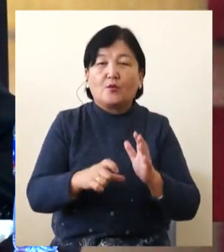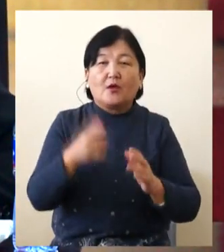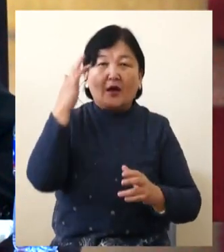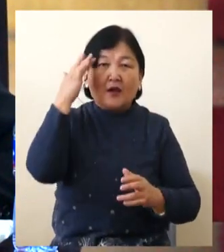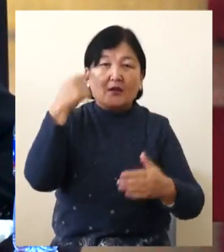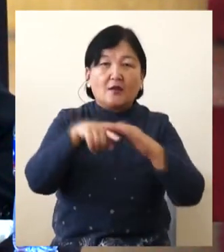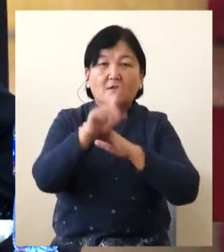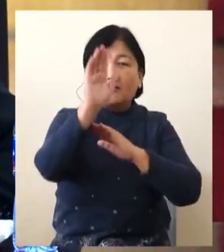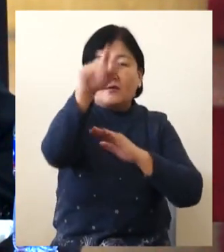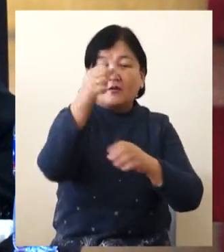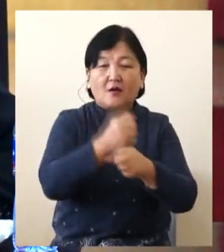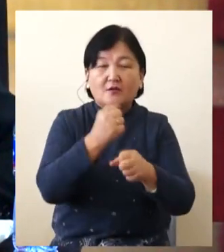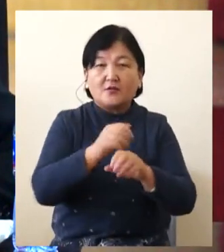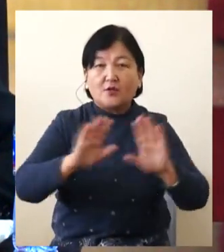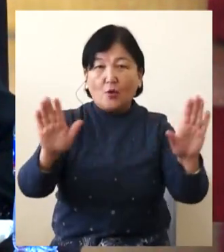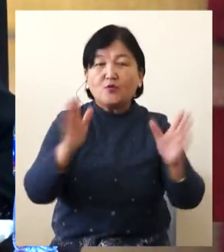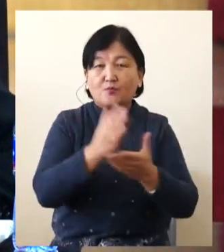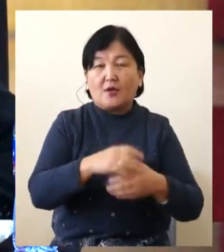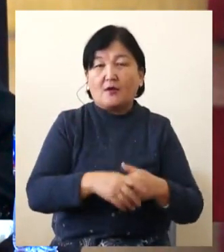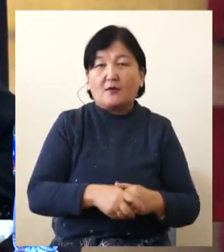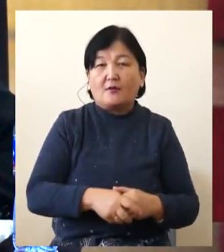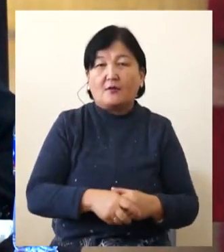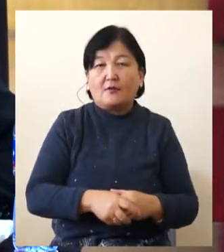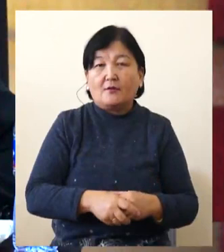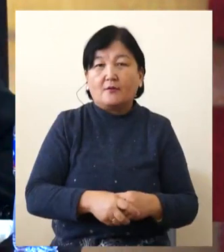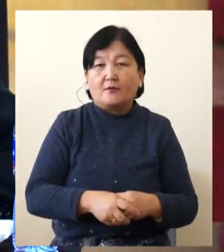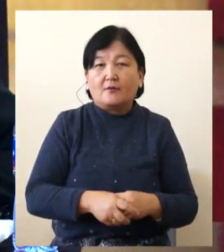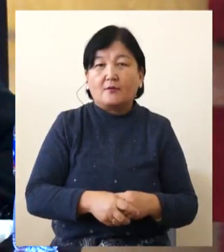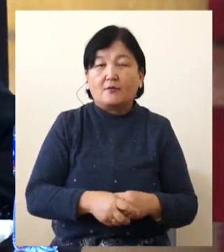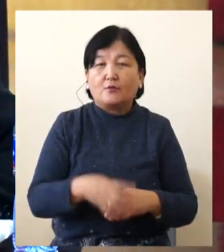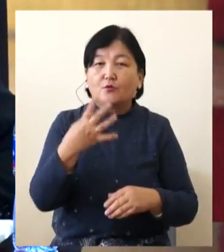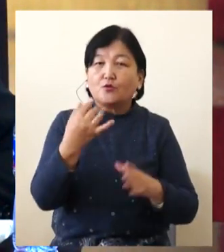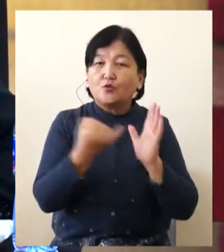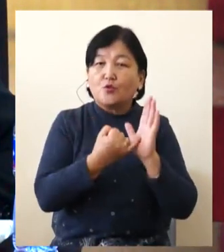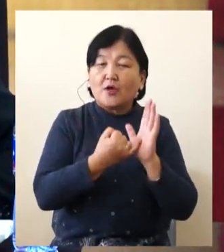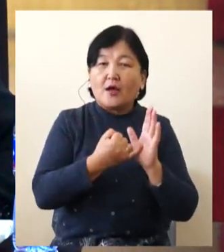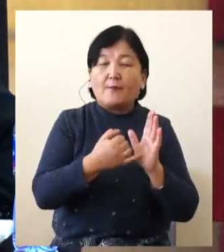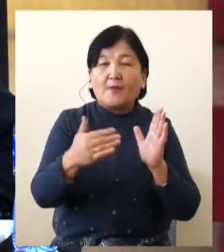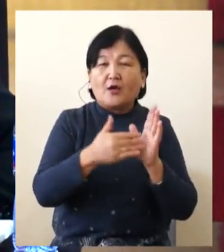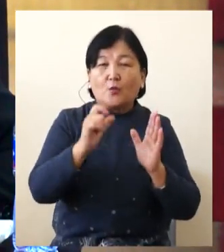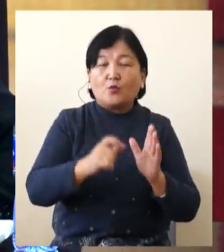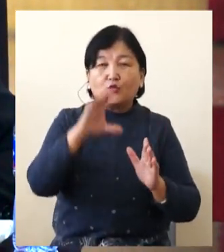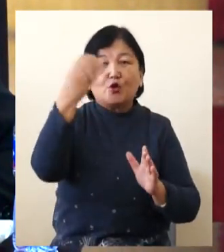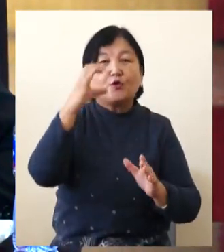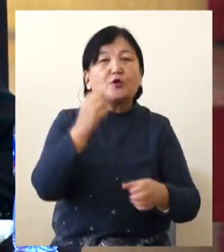их эрсдэл хүлээн, ажлын хөдөлмөрлөгийг гэсэн хүмүүс чинь 46 мянган хүн Солонгост байна.